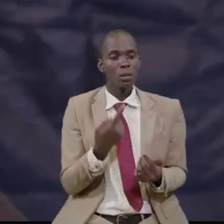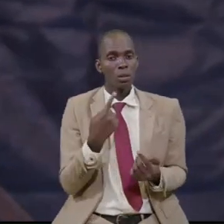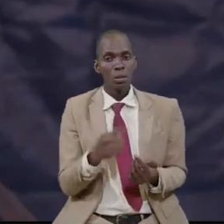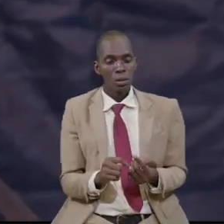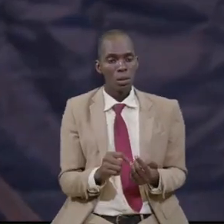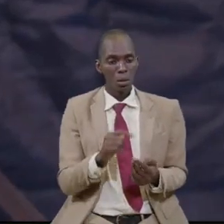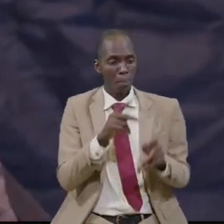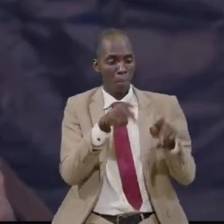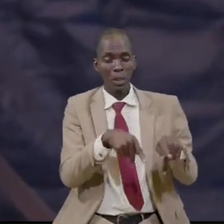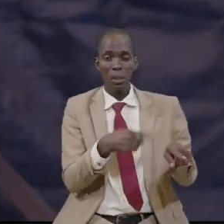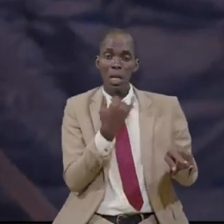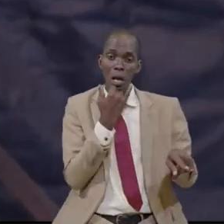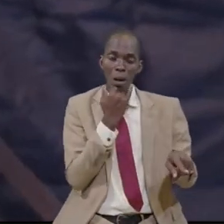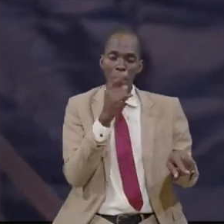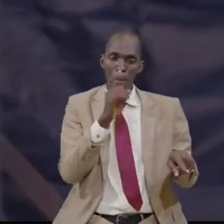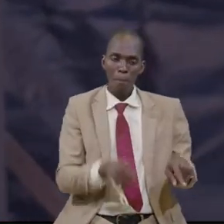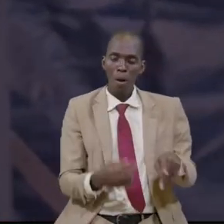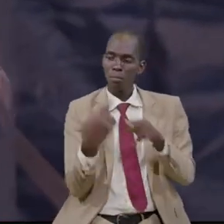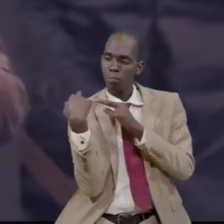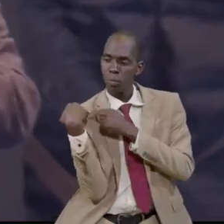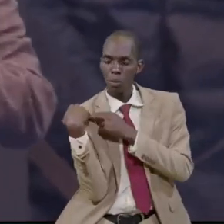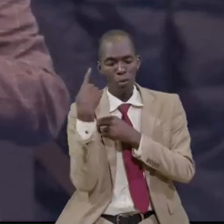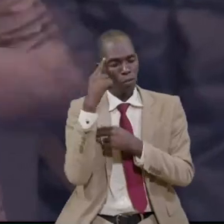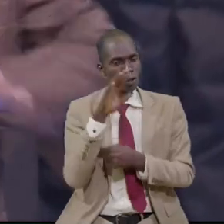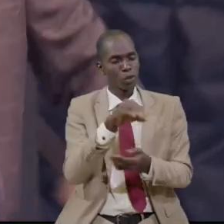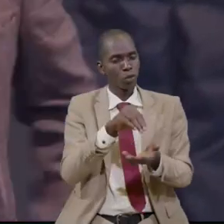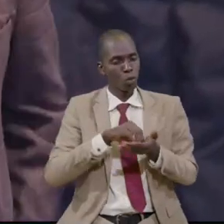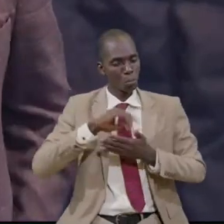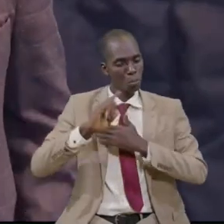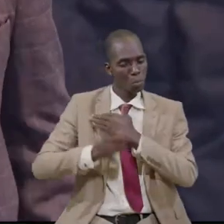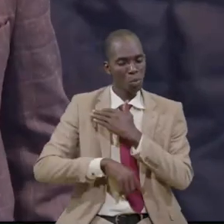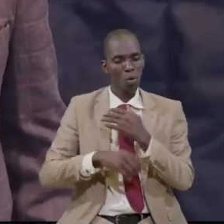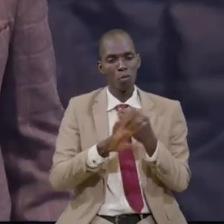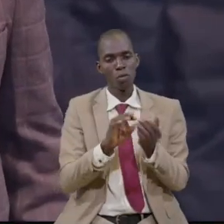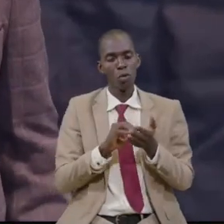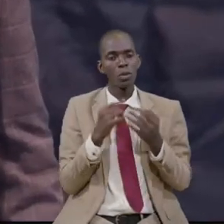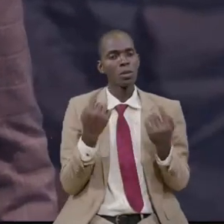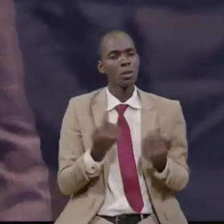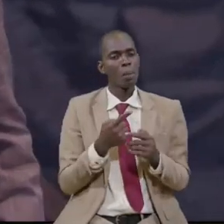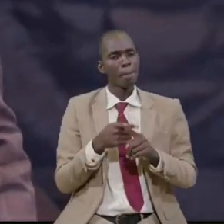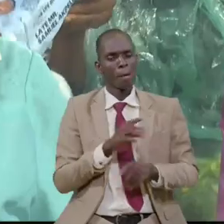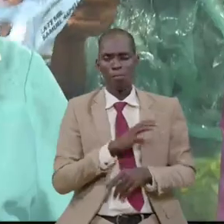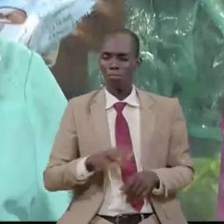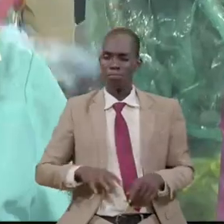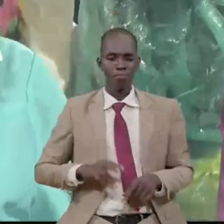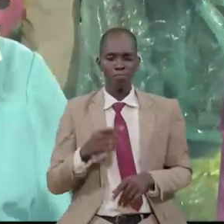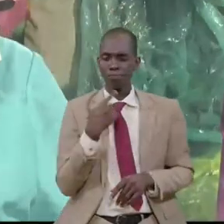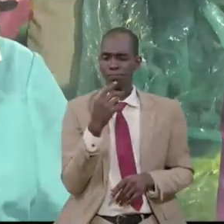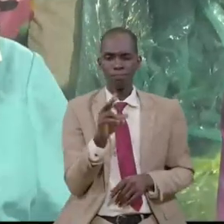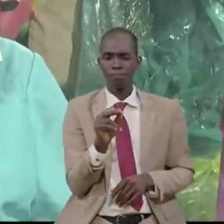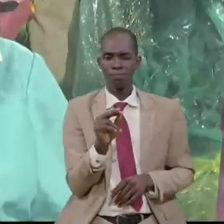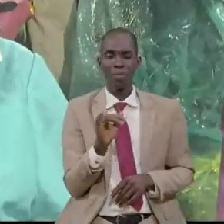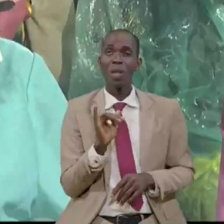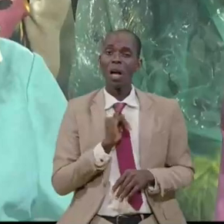les conséquences de ses propres transgressions. Cependant, Christ a dit: je ne veux